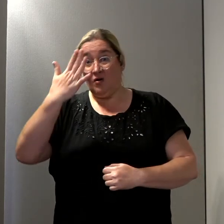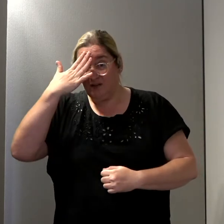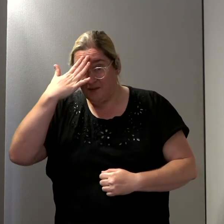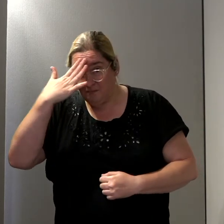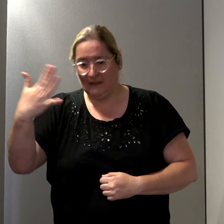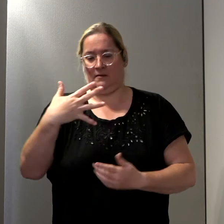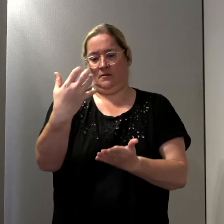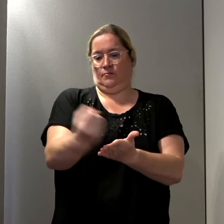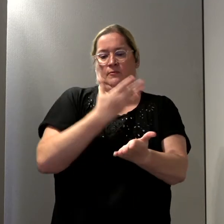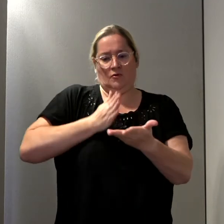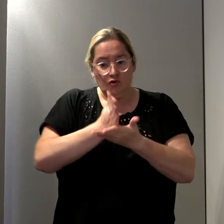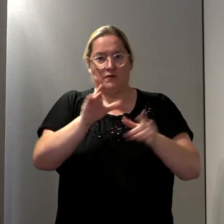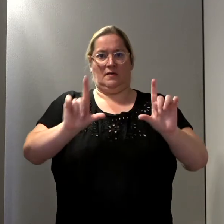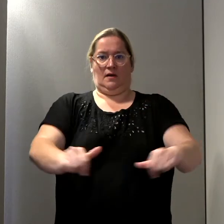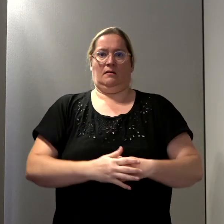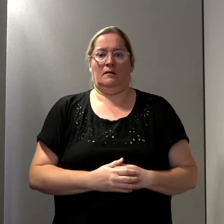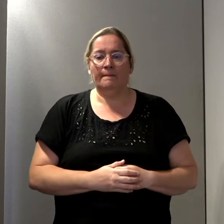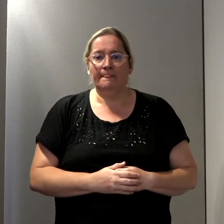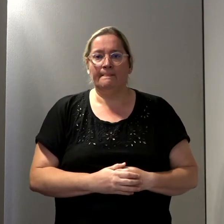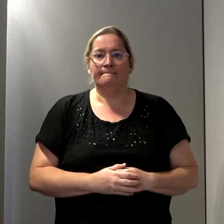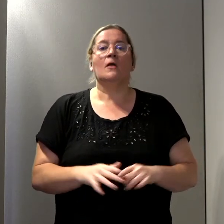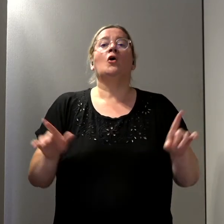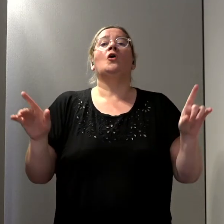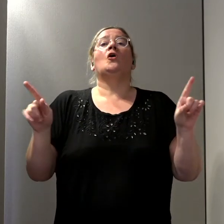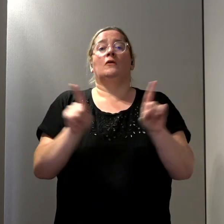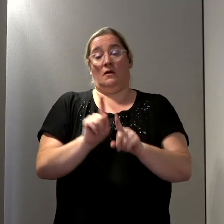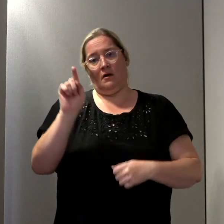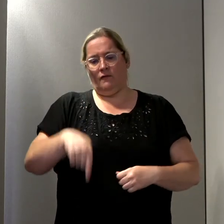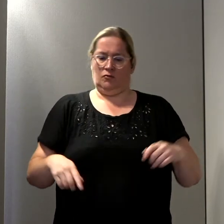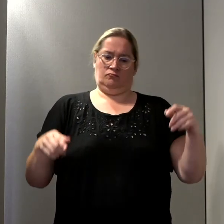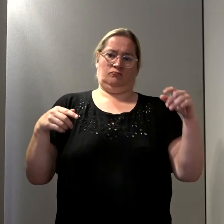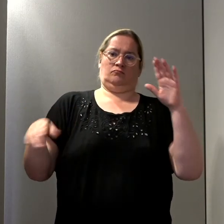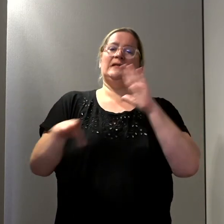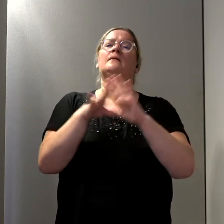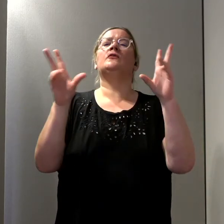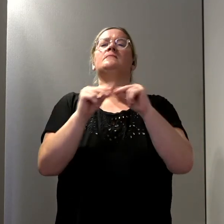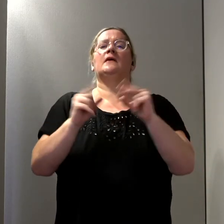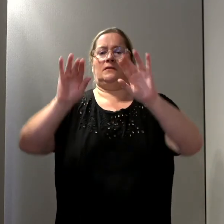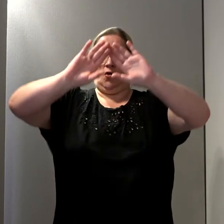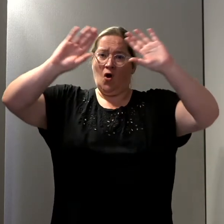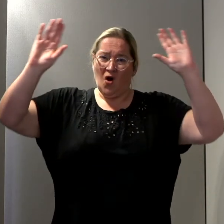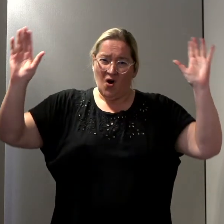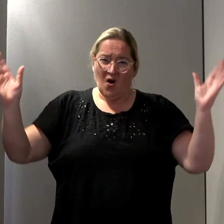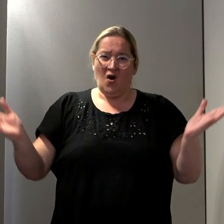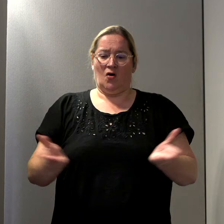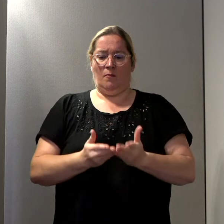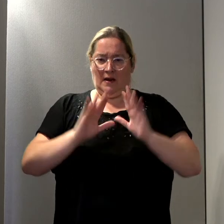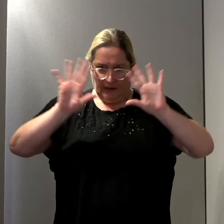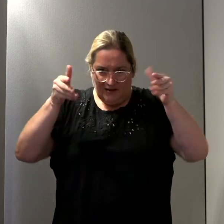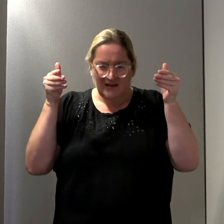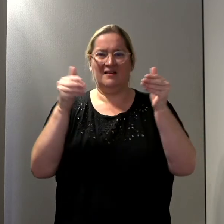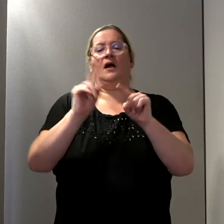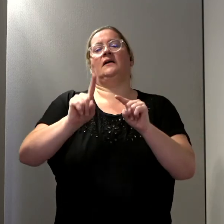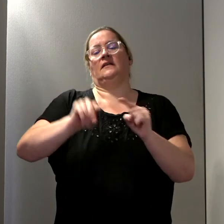ces éléments sont porteurs de sens. Il faut commencer avec une description globale et décrire ensuite les détails